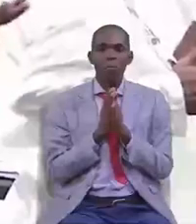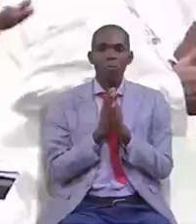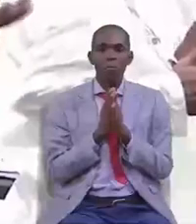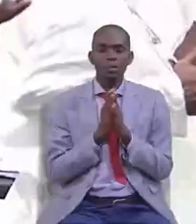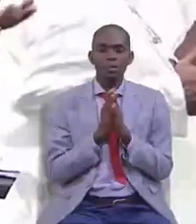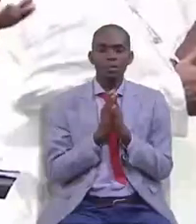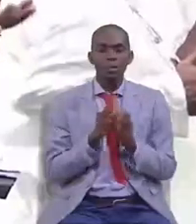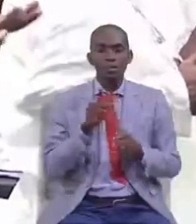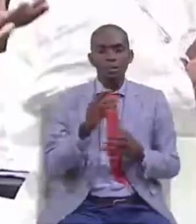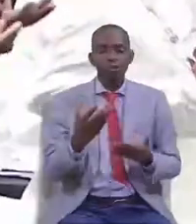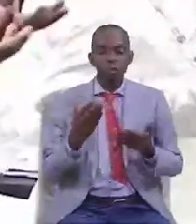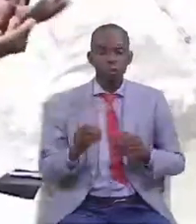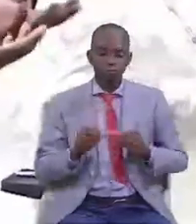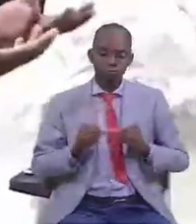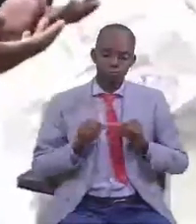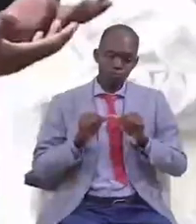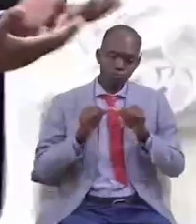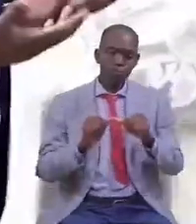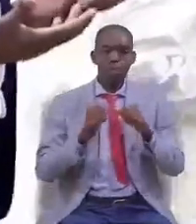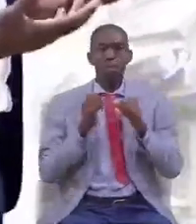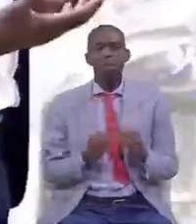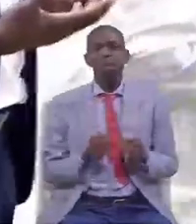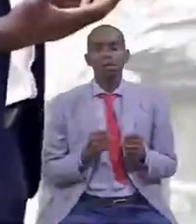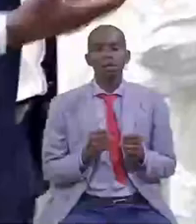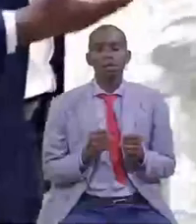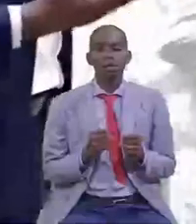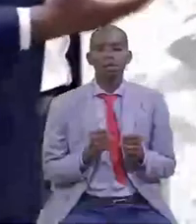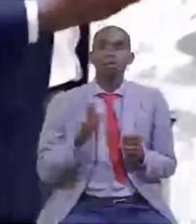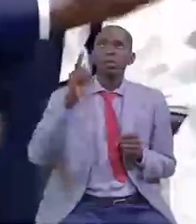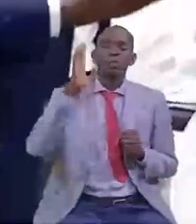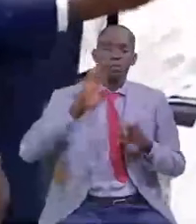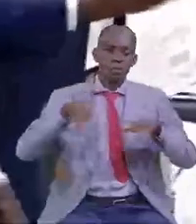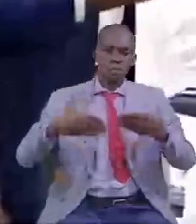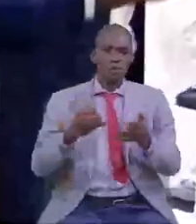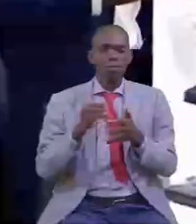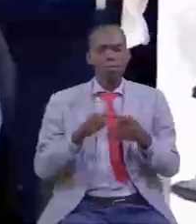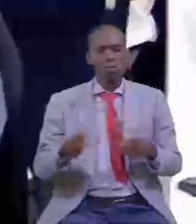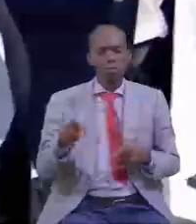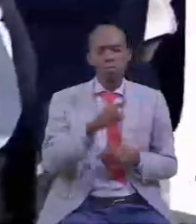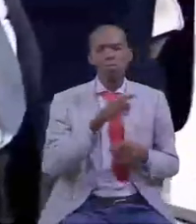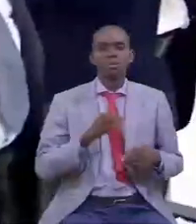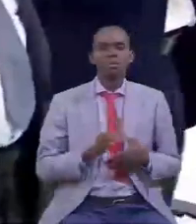Tu veux la persistance, la puissance, il va te l'accorder. Une nouvelle vie,